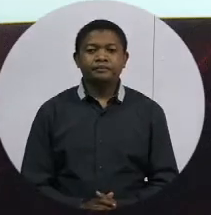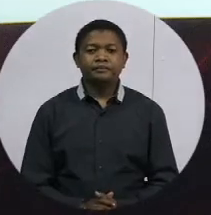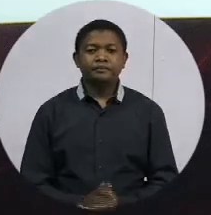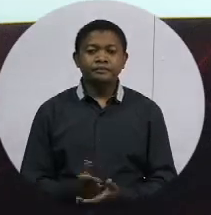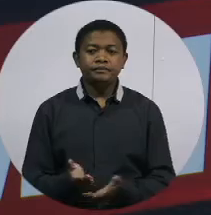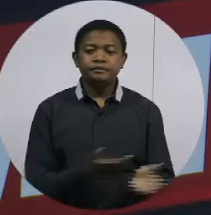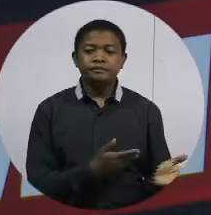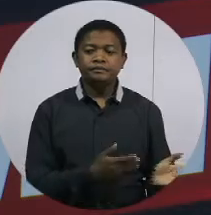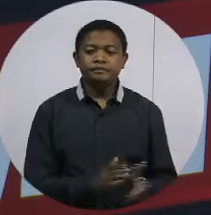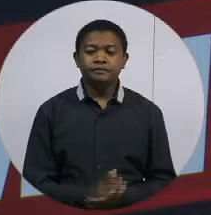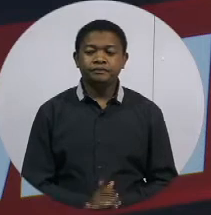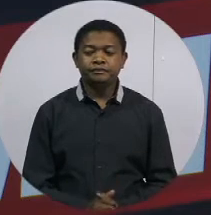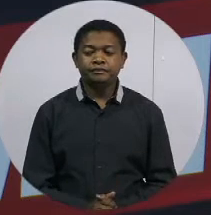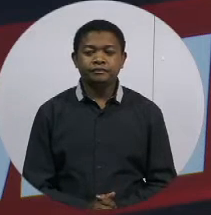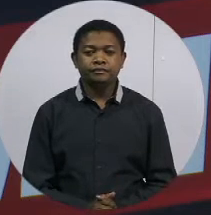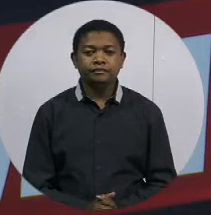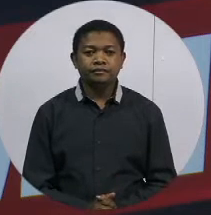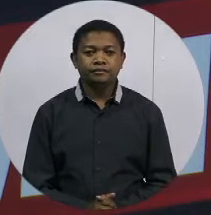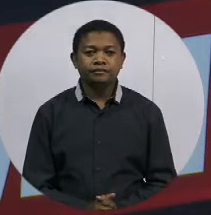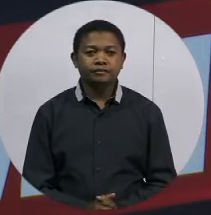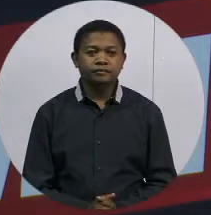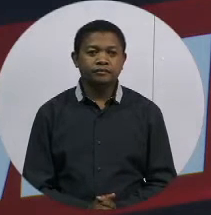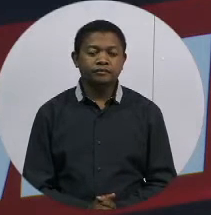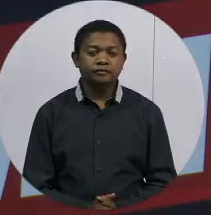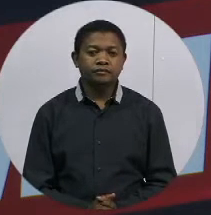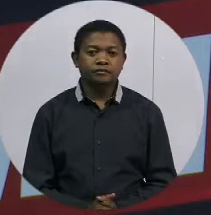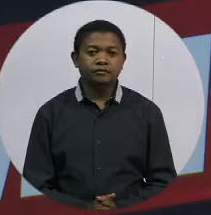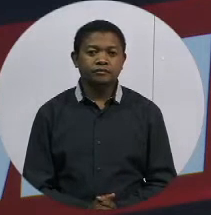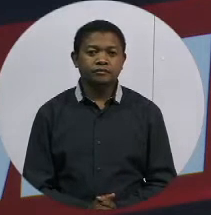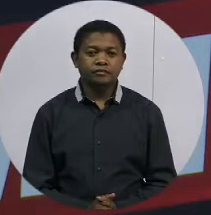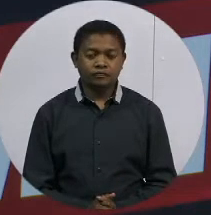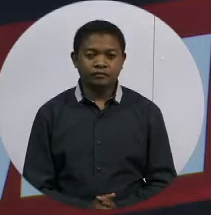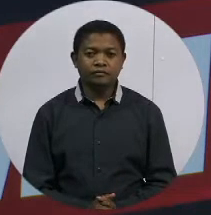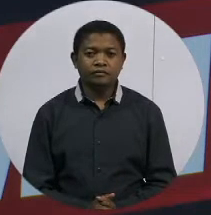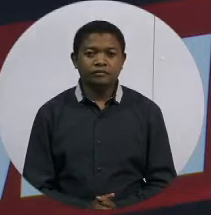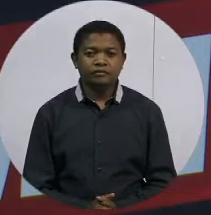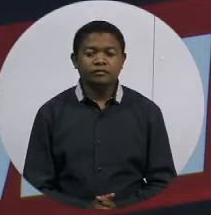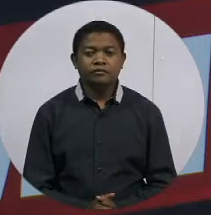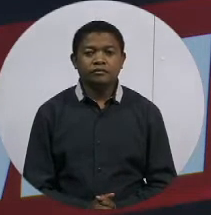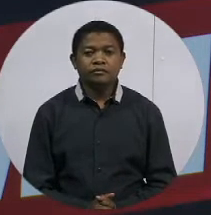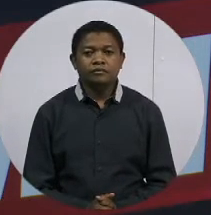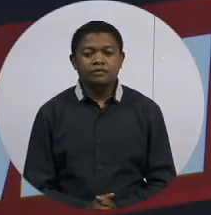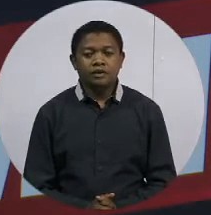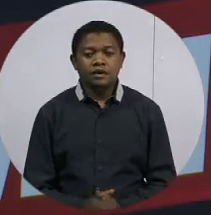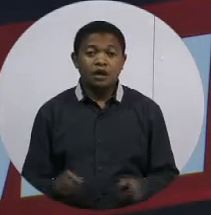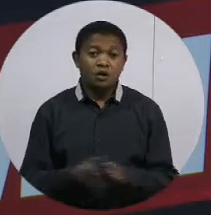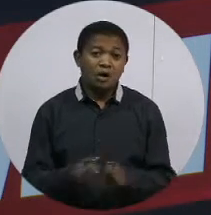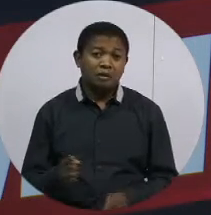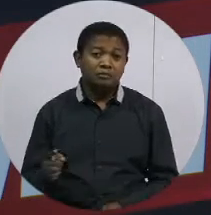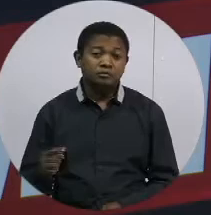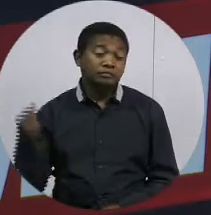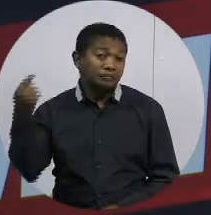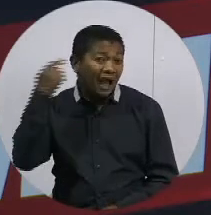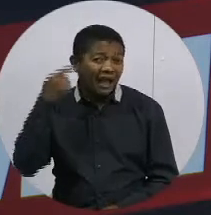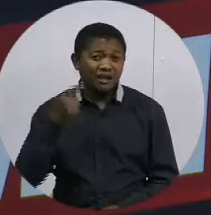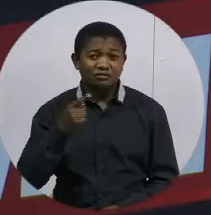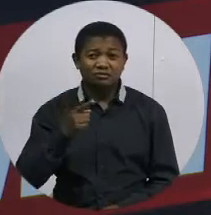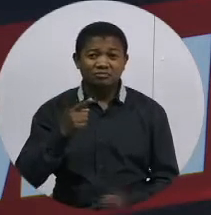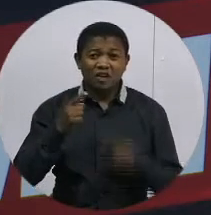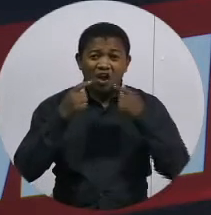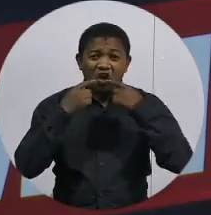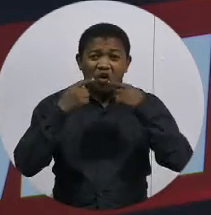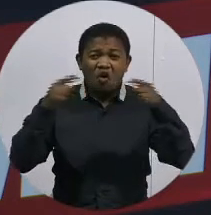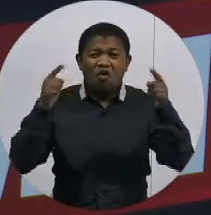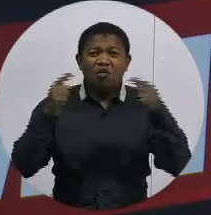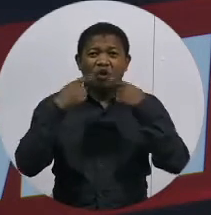Fa manoloana ny tsahona hely tamin'ny tambazotra an-tserasera sosialy Facebook ny amin'ny filazana fa mitondra ny